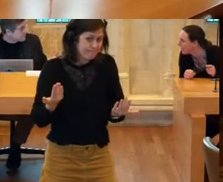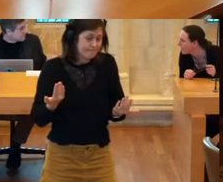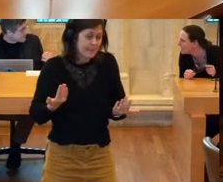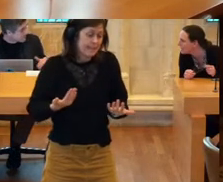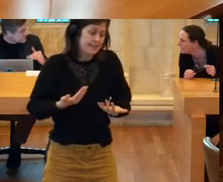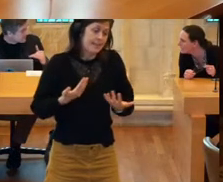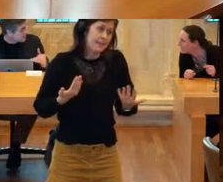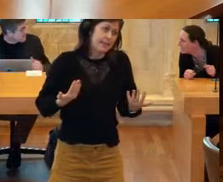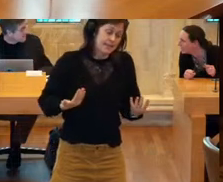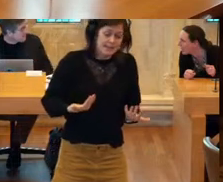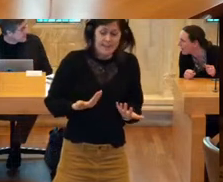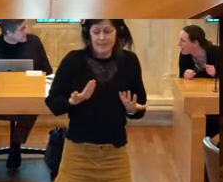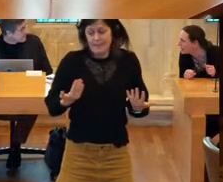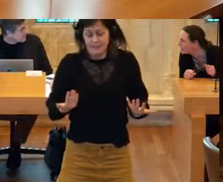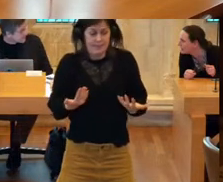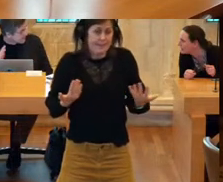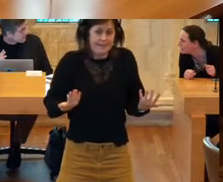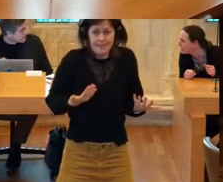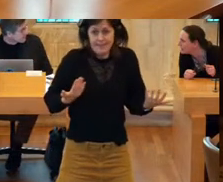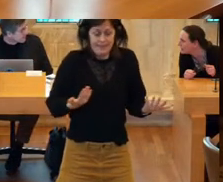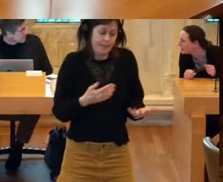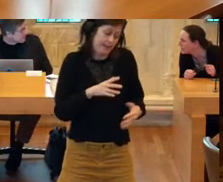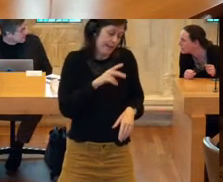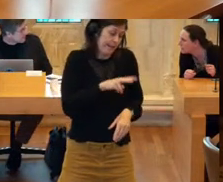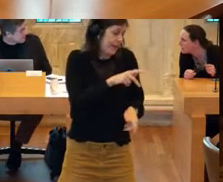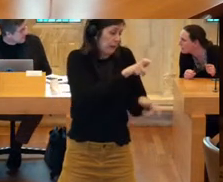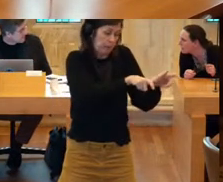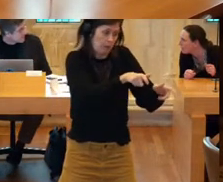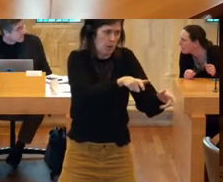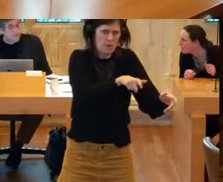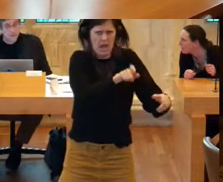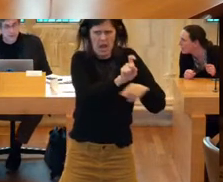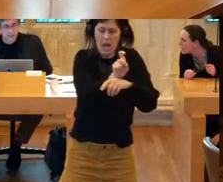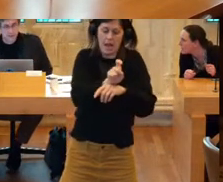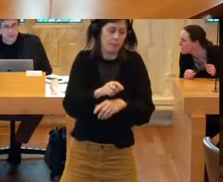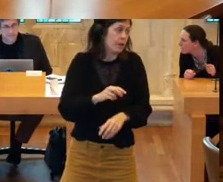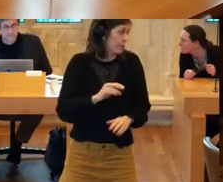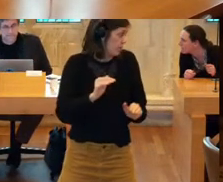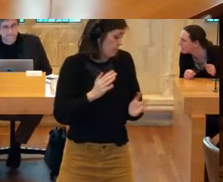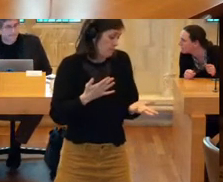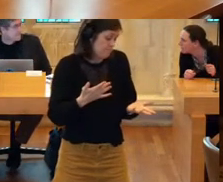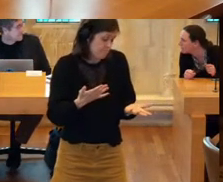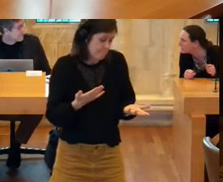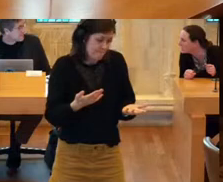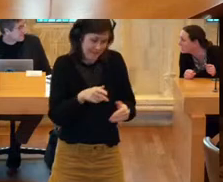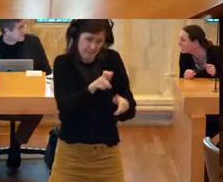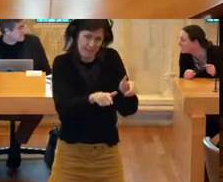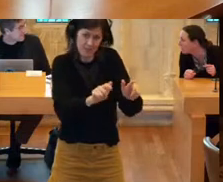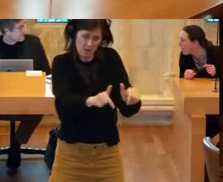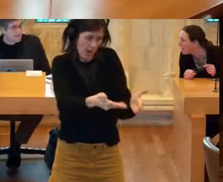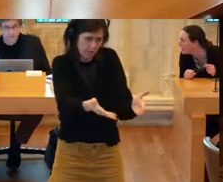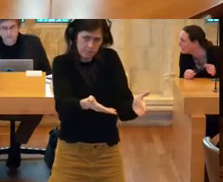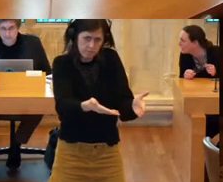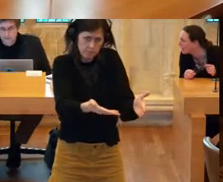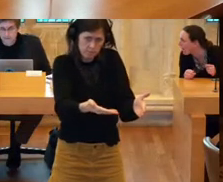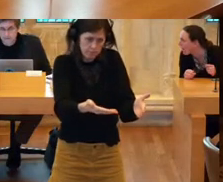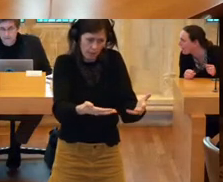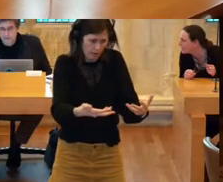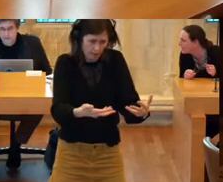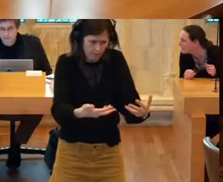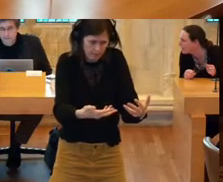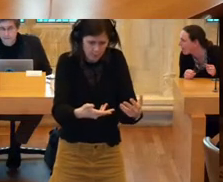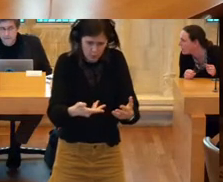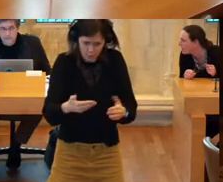Voilà, quoi que puissent en dire certains, ce qu'il faut bien avoir à l'esprit, c'est qu'un certain nombre de personnes qui sont là ne veulent pas se fixer, ne veulent